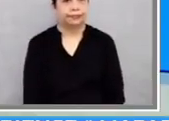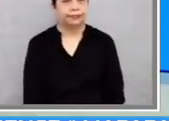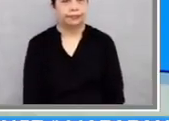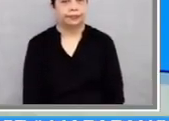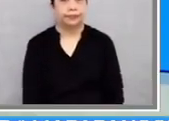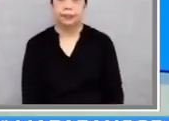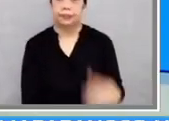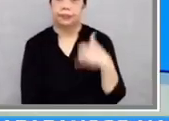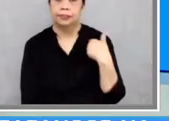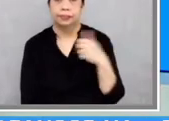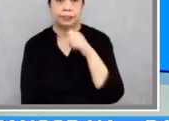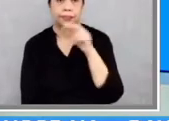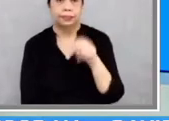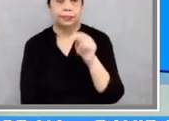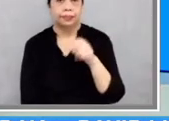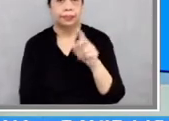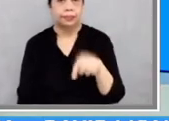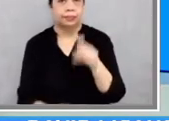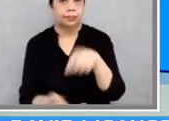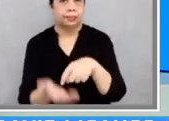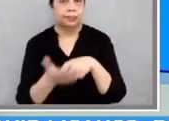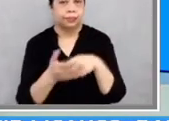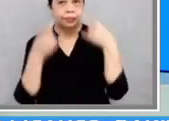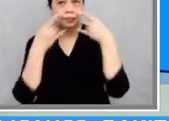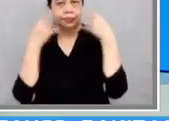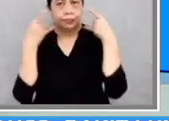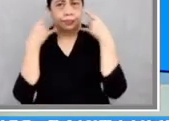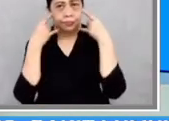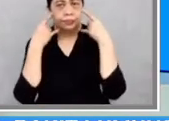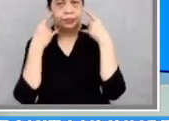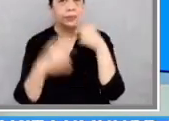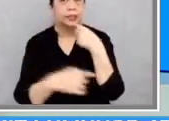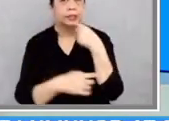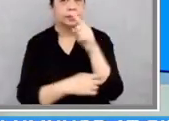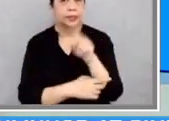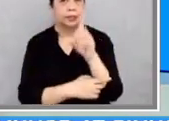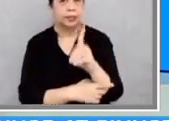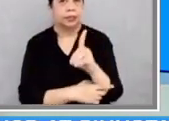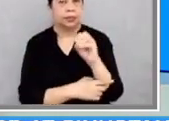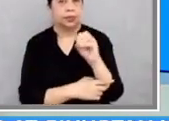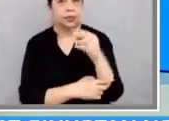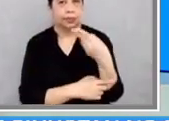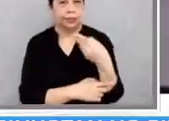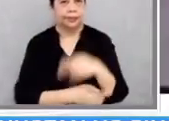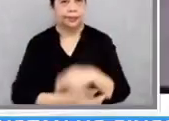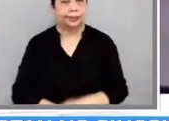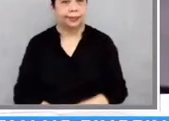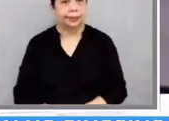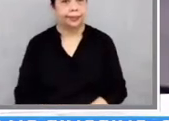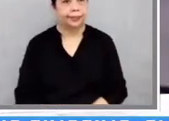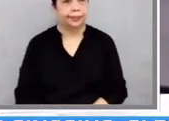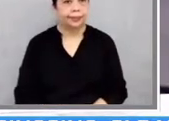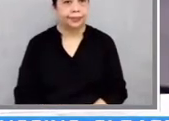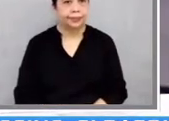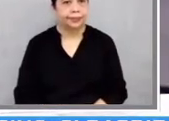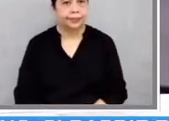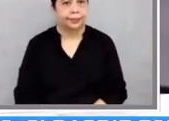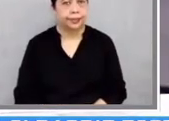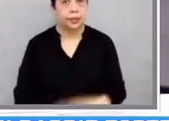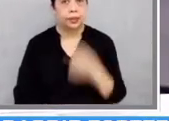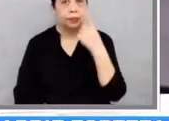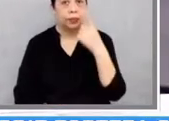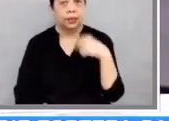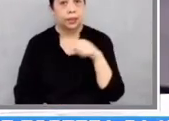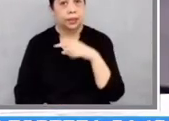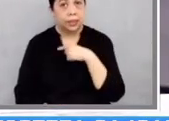kailangang ibalik ang mandatory na pagsusuot ng face mask. Ayon po yan sa Department of Health. Ang sa atin lang, galing